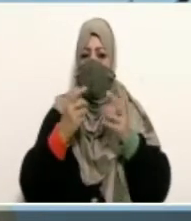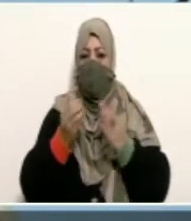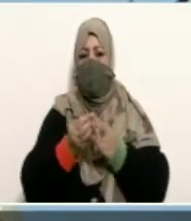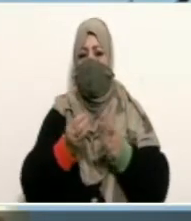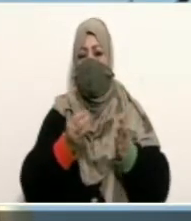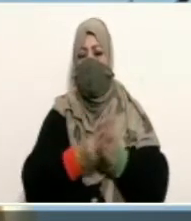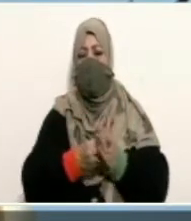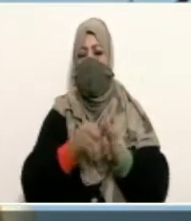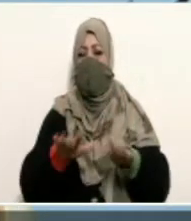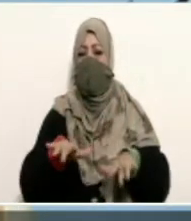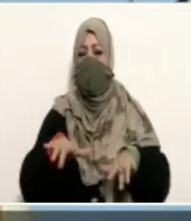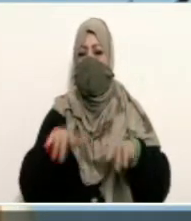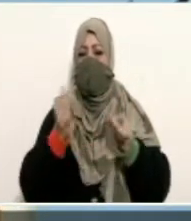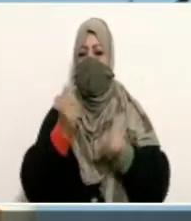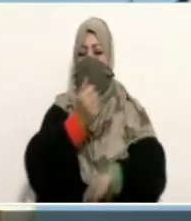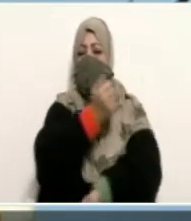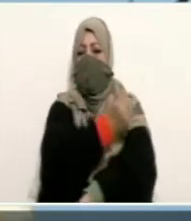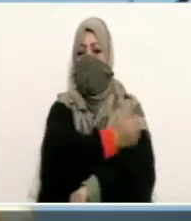أعلم.